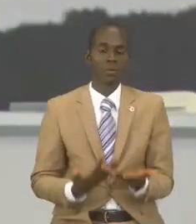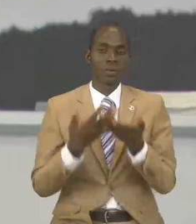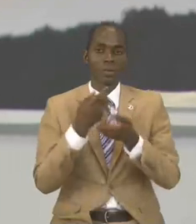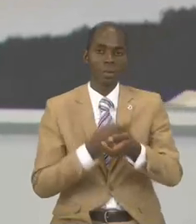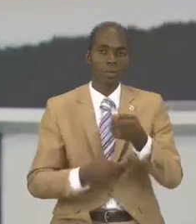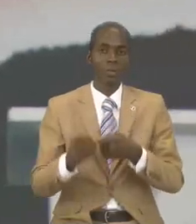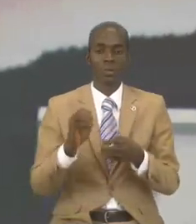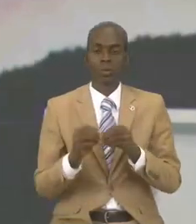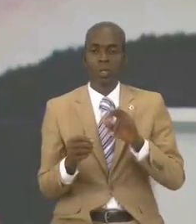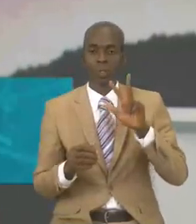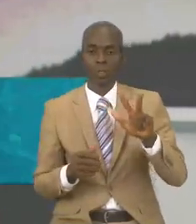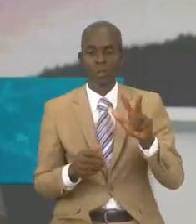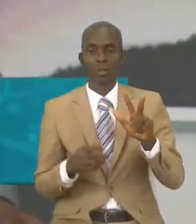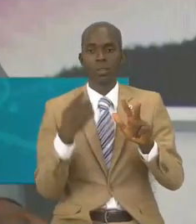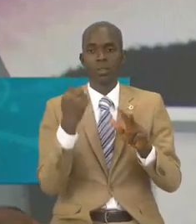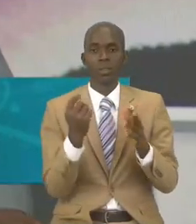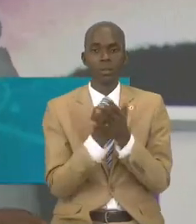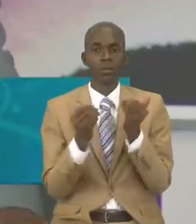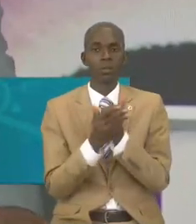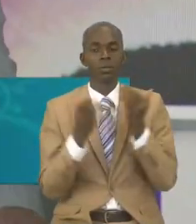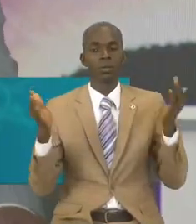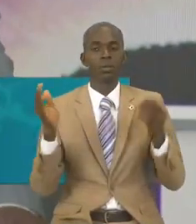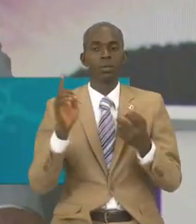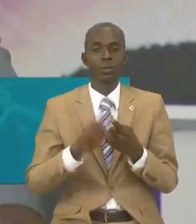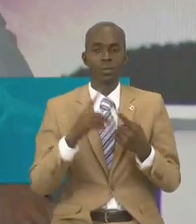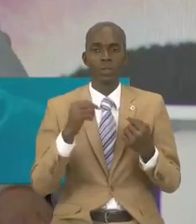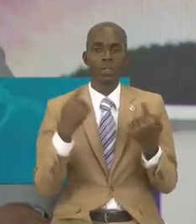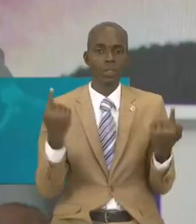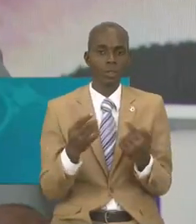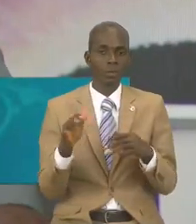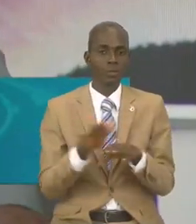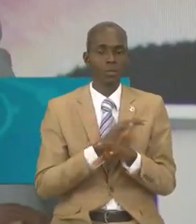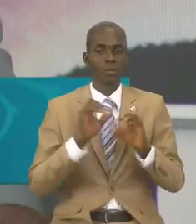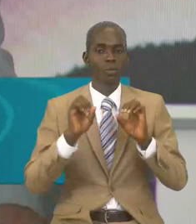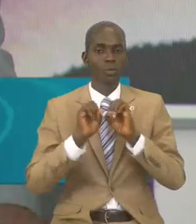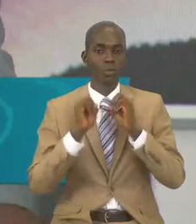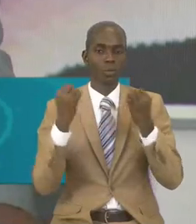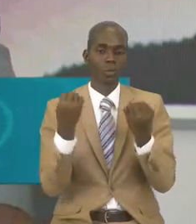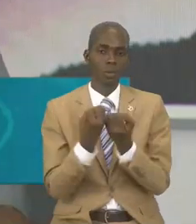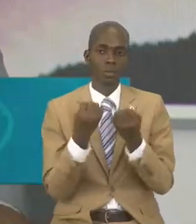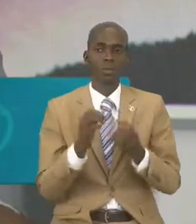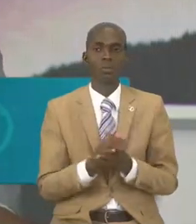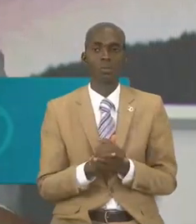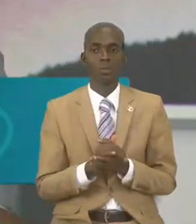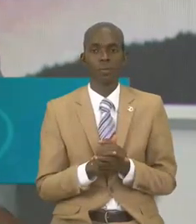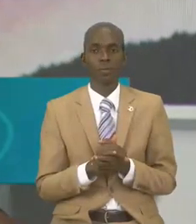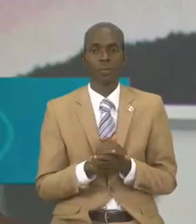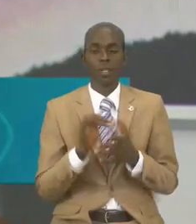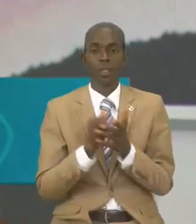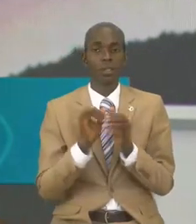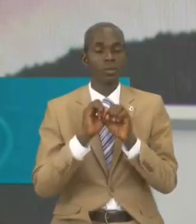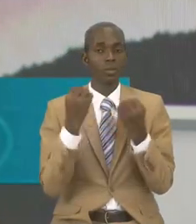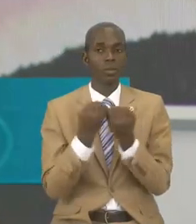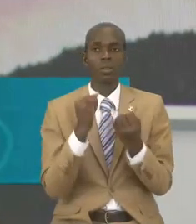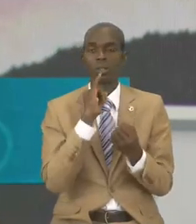sacrificiel. Troisième point, la crucifixion à la société pécheresse. Cette